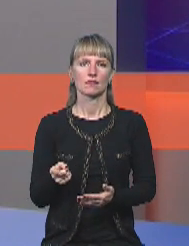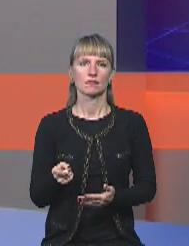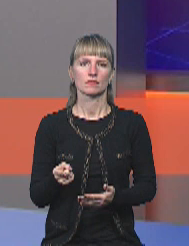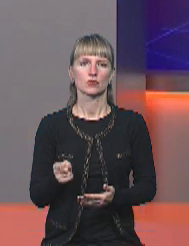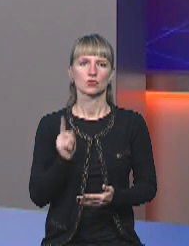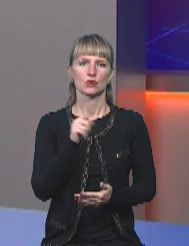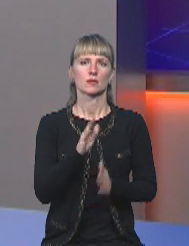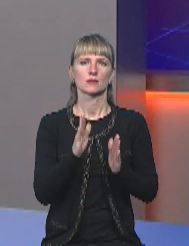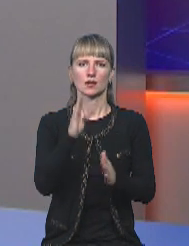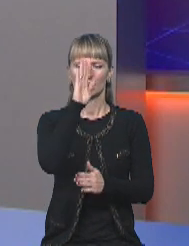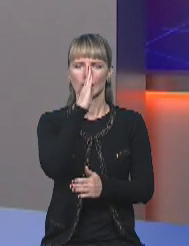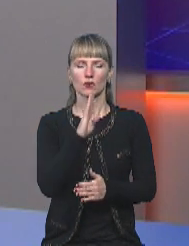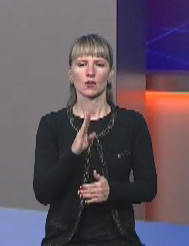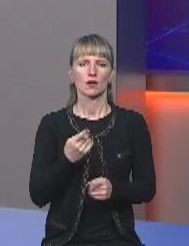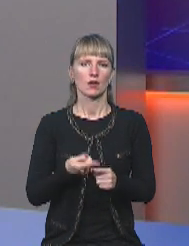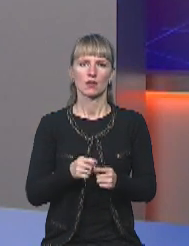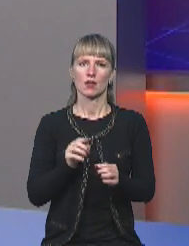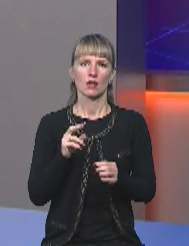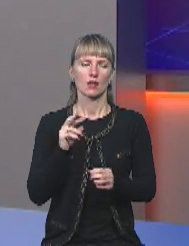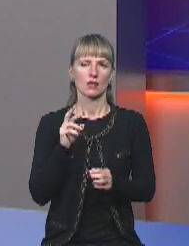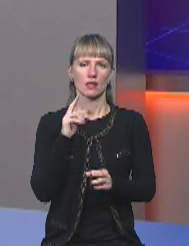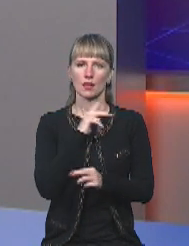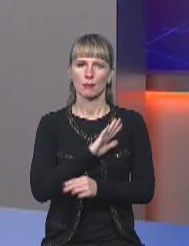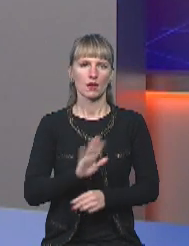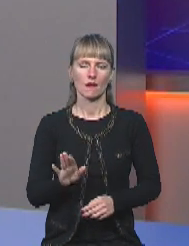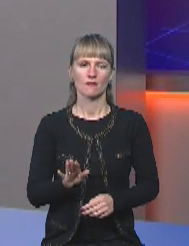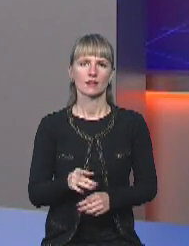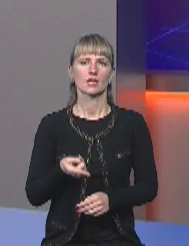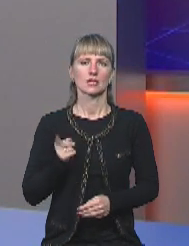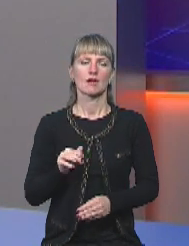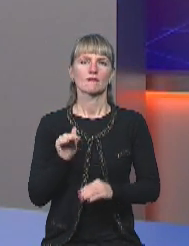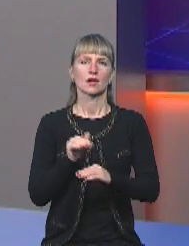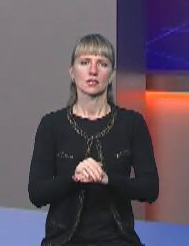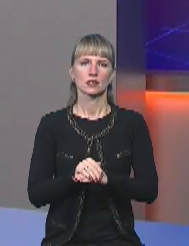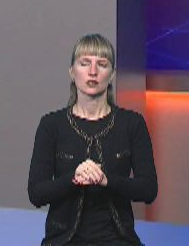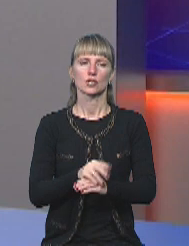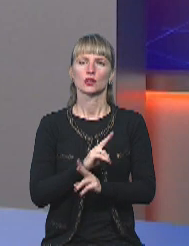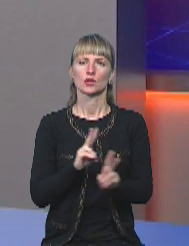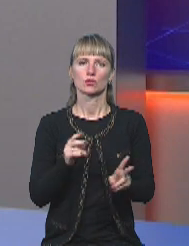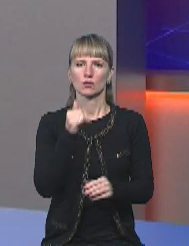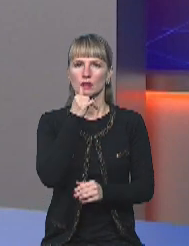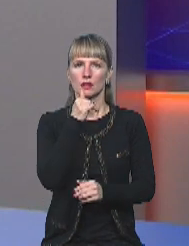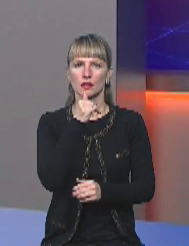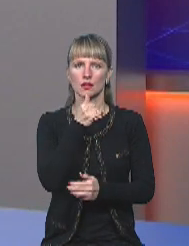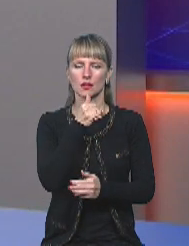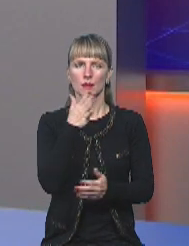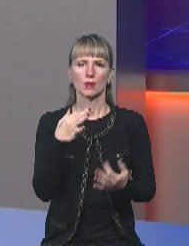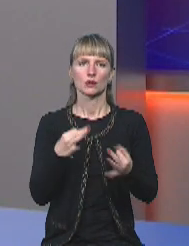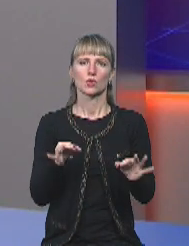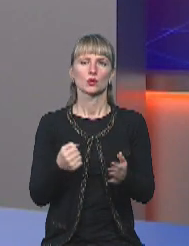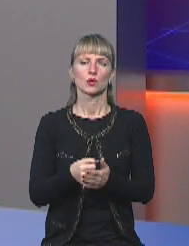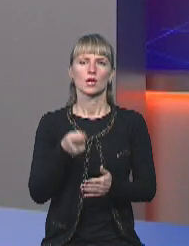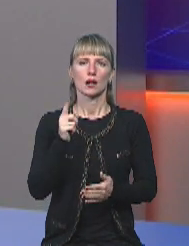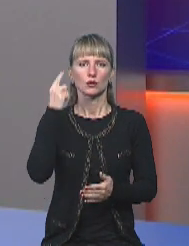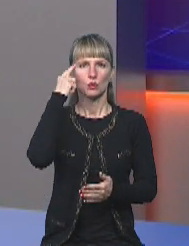що там тільки вороги. Тільки вороги, України. Так. Угу. Насправді, фактично, ніхто не має доступу до реальних